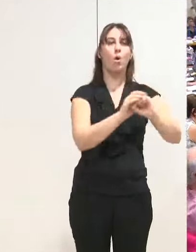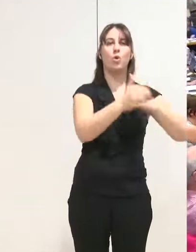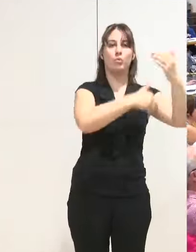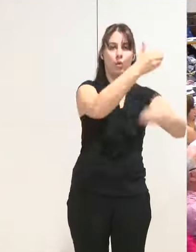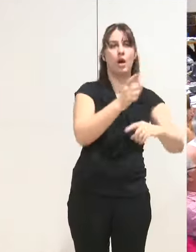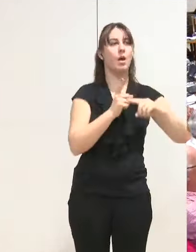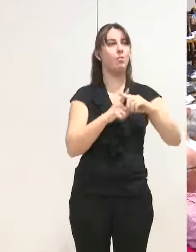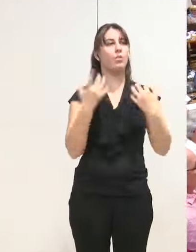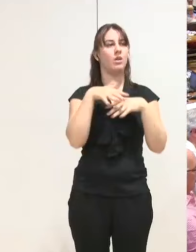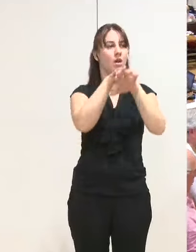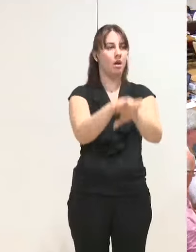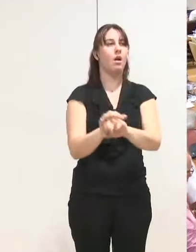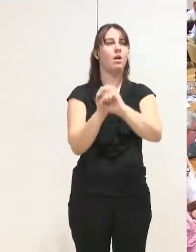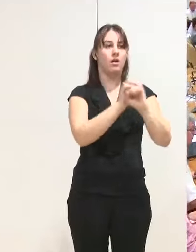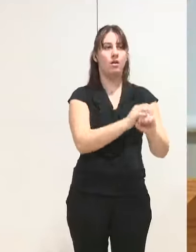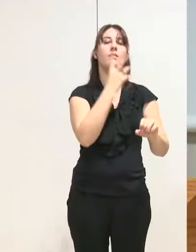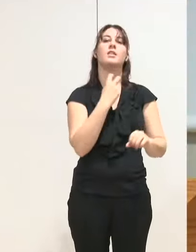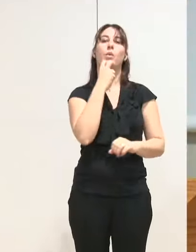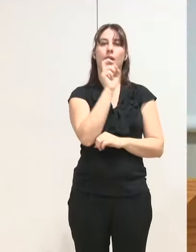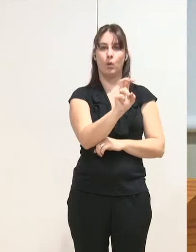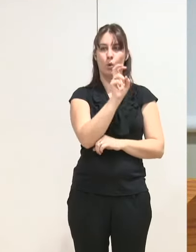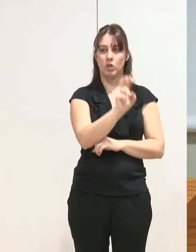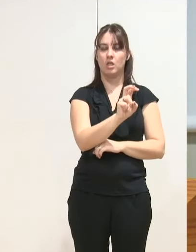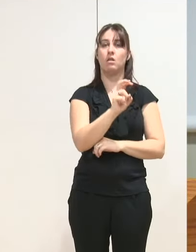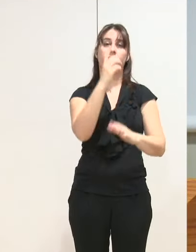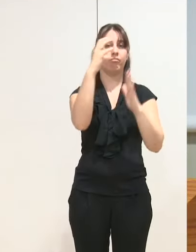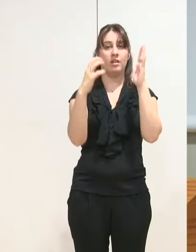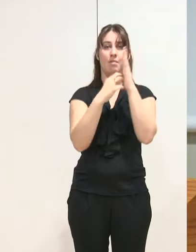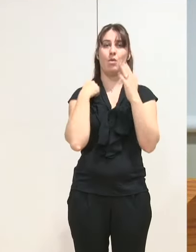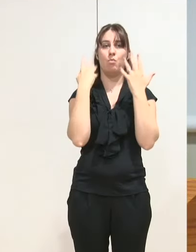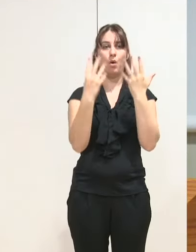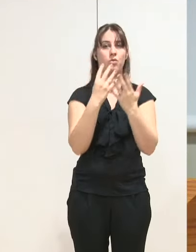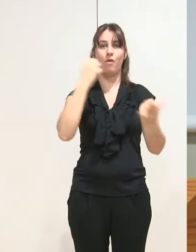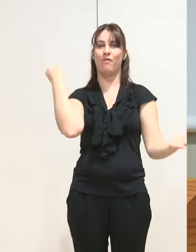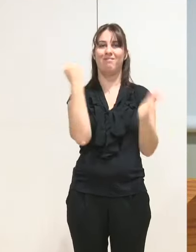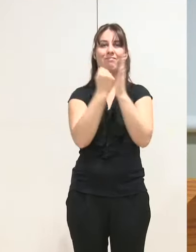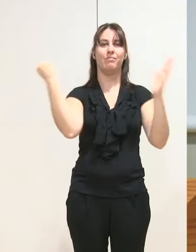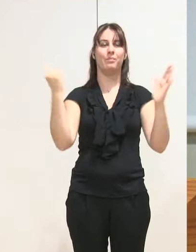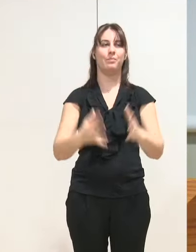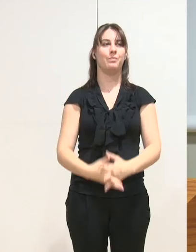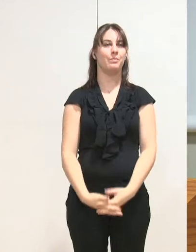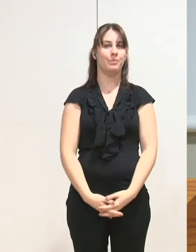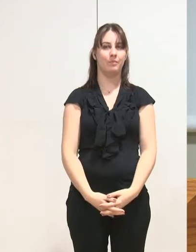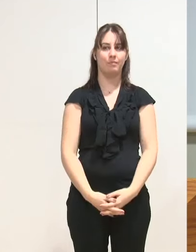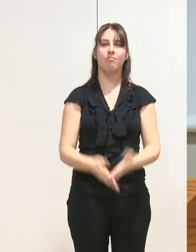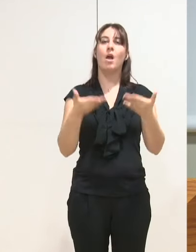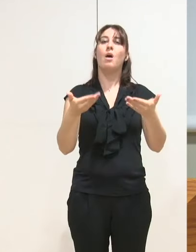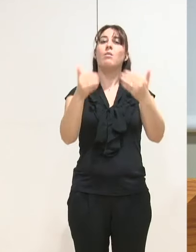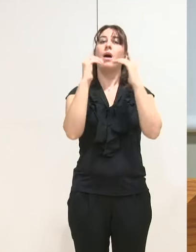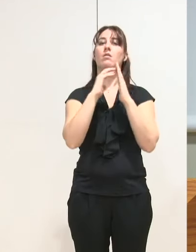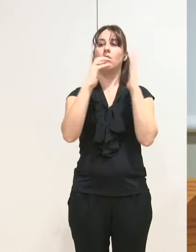rassemblement citoyen de la gauche et des écologistes cette délibération numéro 9 est donc adoptée nous passons à la